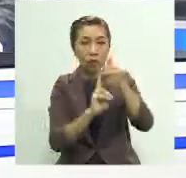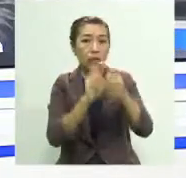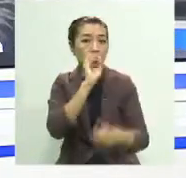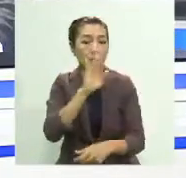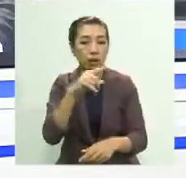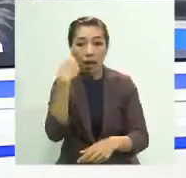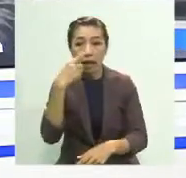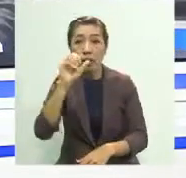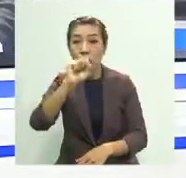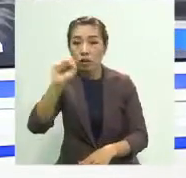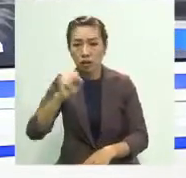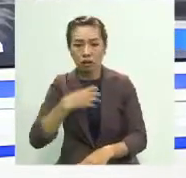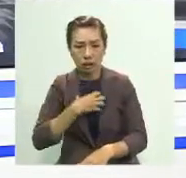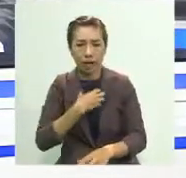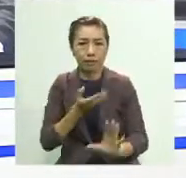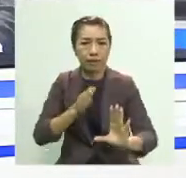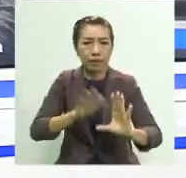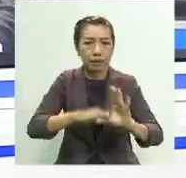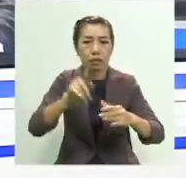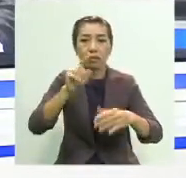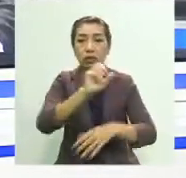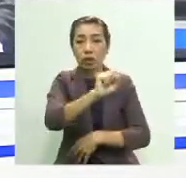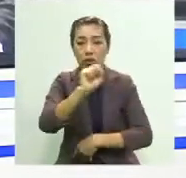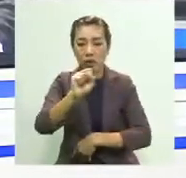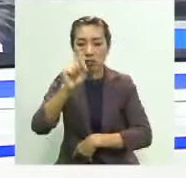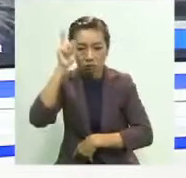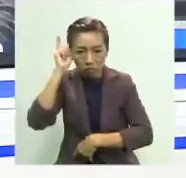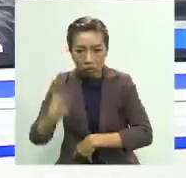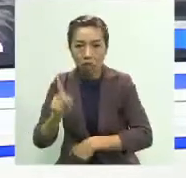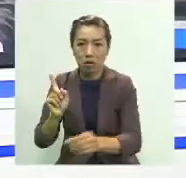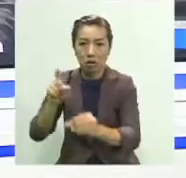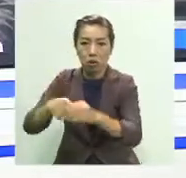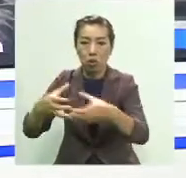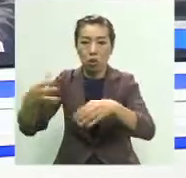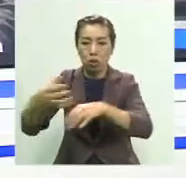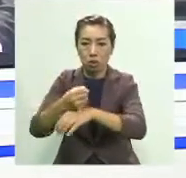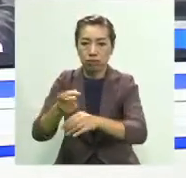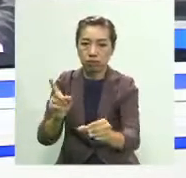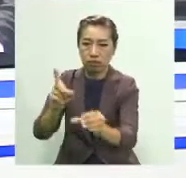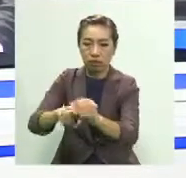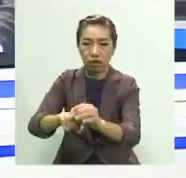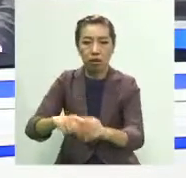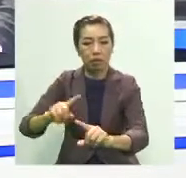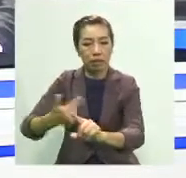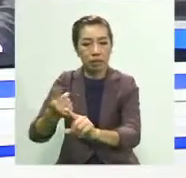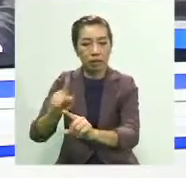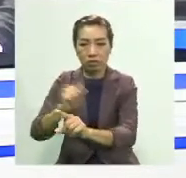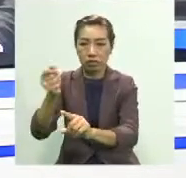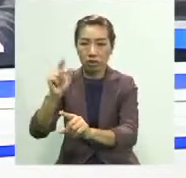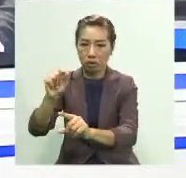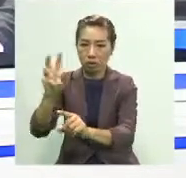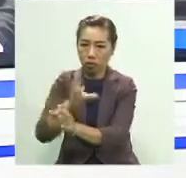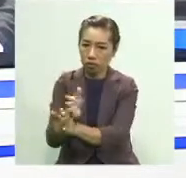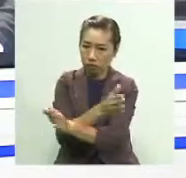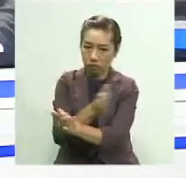านักการเมืองที่ต้องการลงสมัครรับเลือกตั้งส.ส.จะต้องสังกัดพรรคภายในวันที่26พฤศจิกายนนี ้ ส่วนประเด็นการปลด